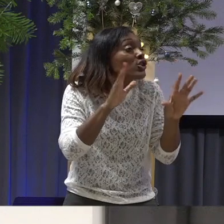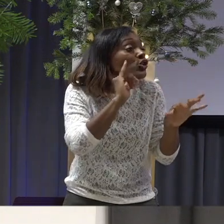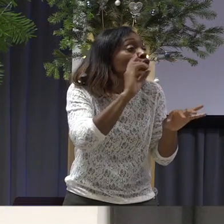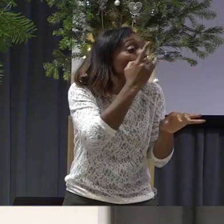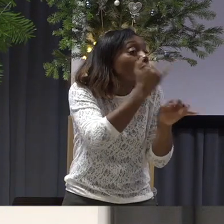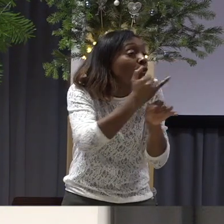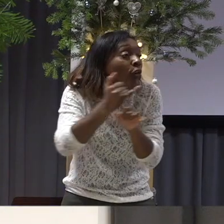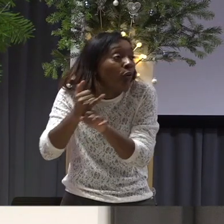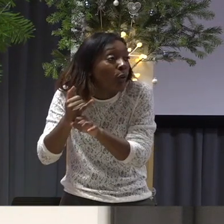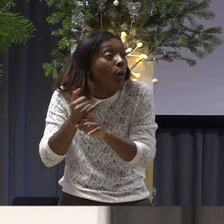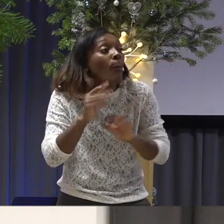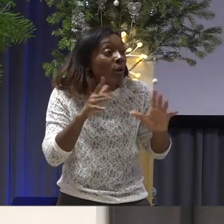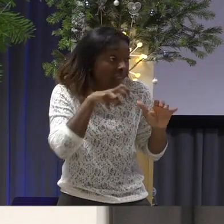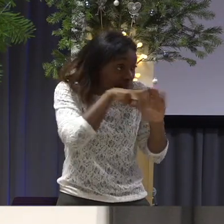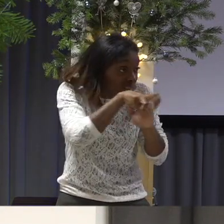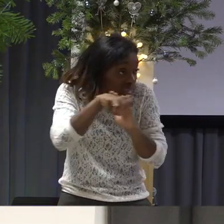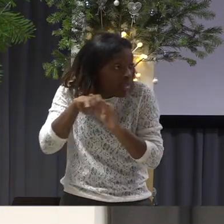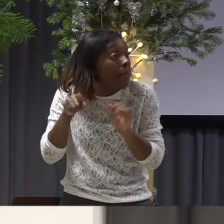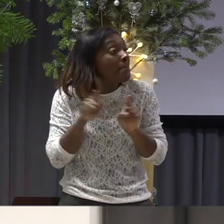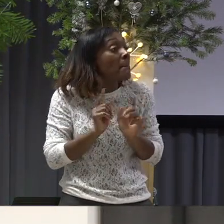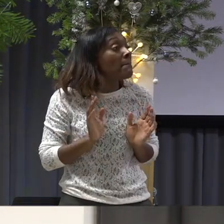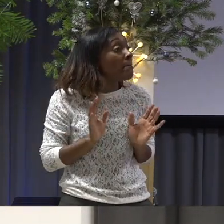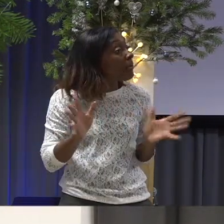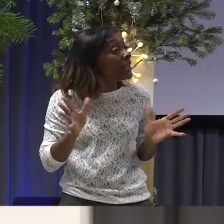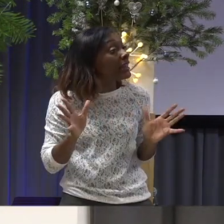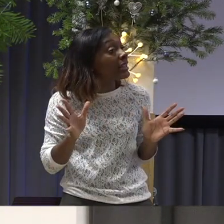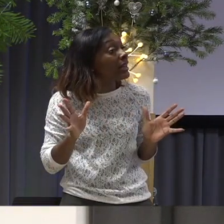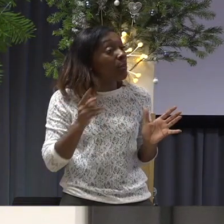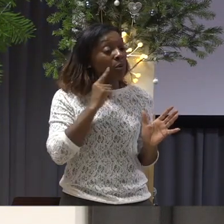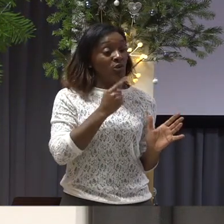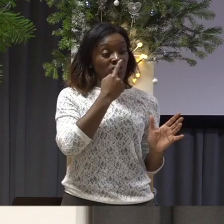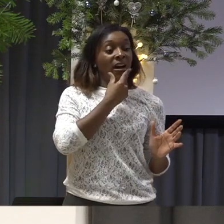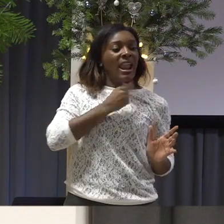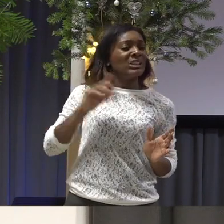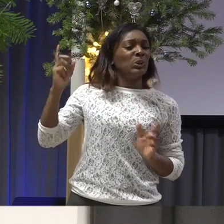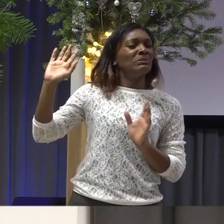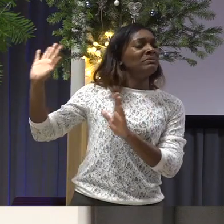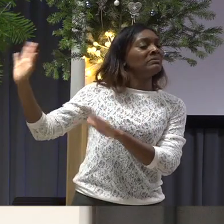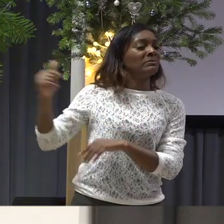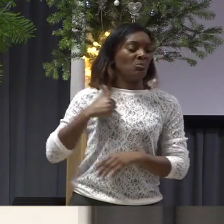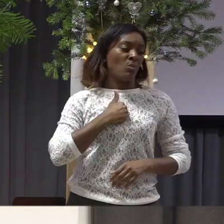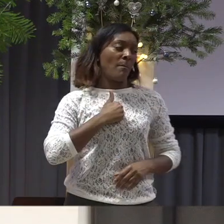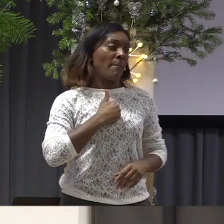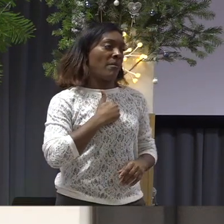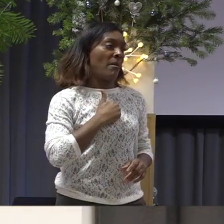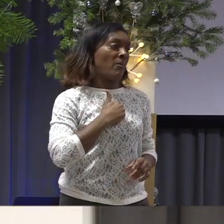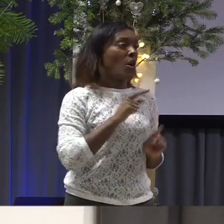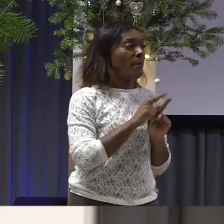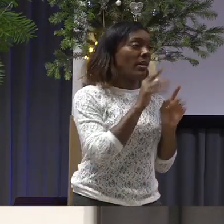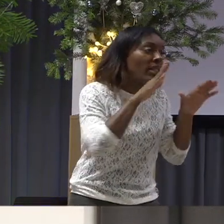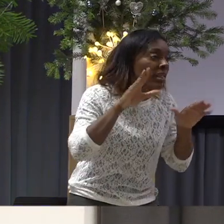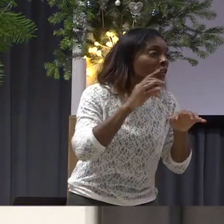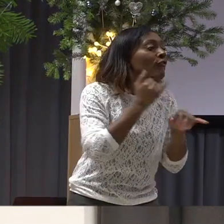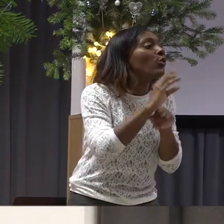de nous consoler, pour juste chercher à nous mettre à l'aise. Vous savez, vous allez peut-être dire que je